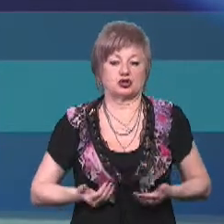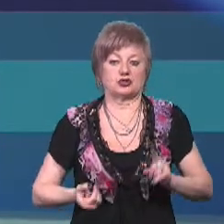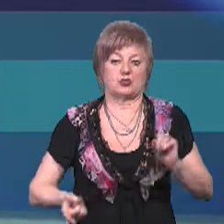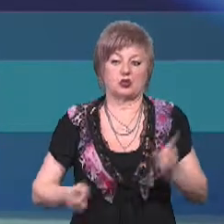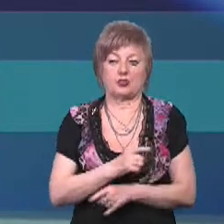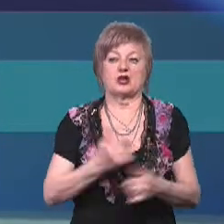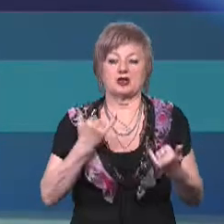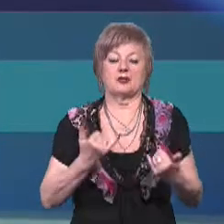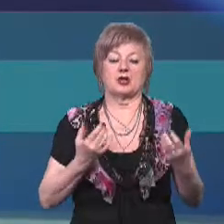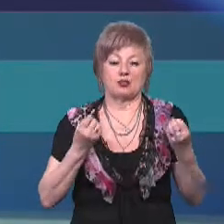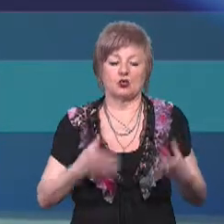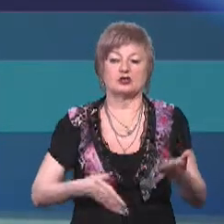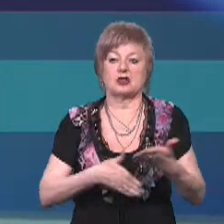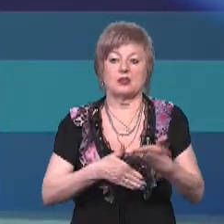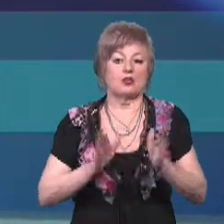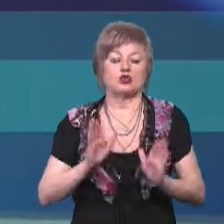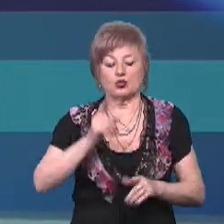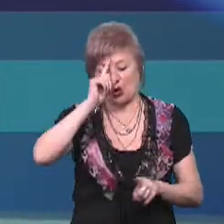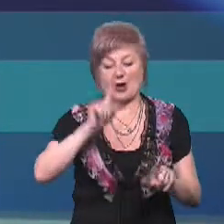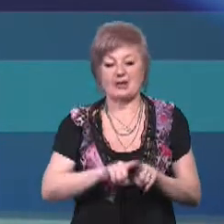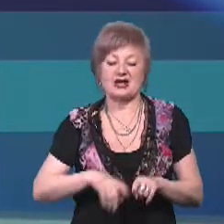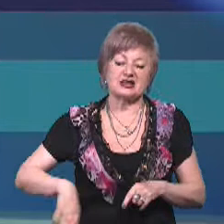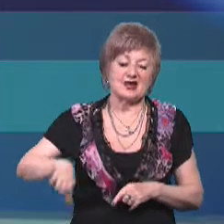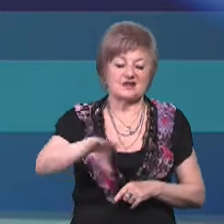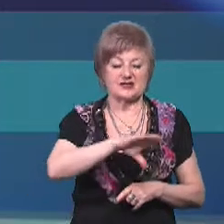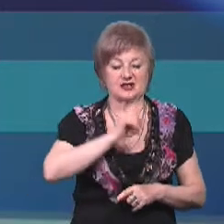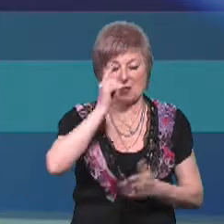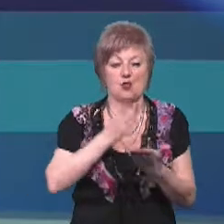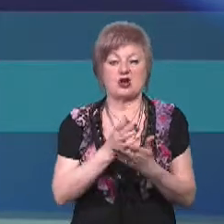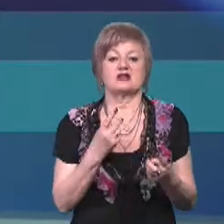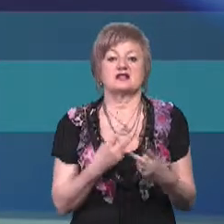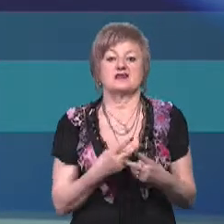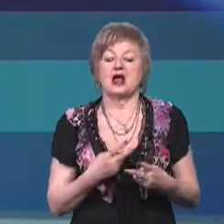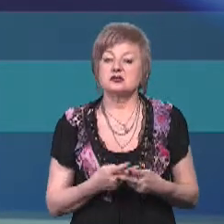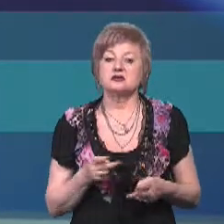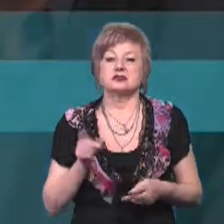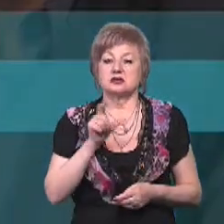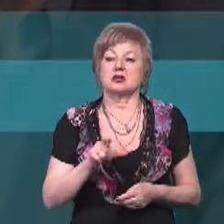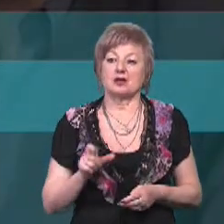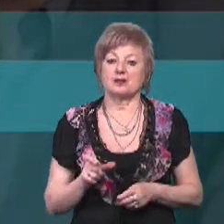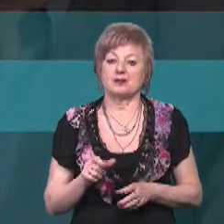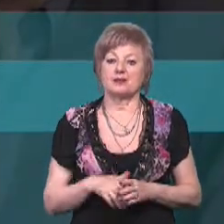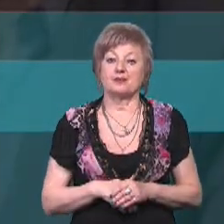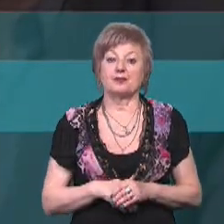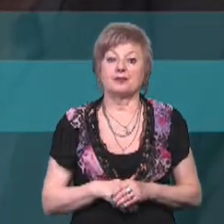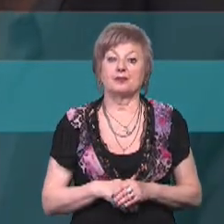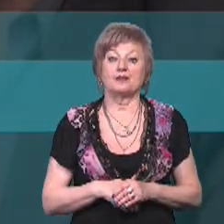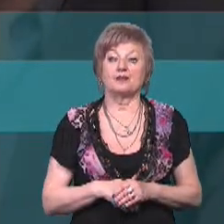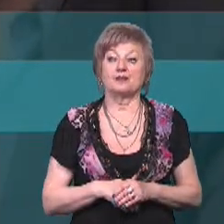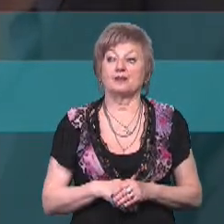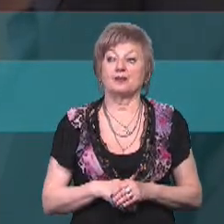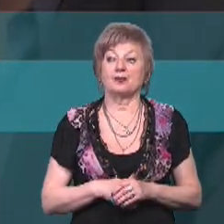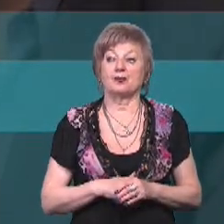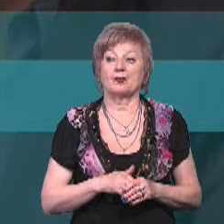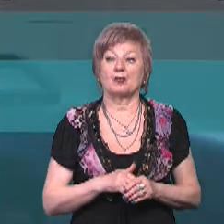тепер допомагає не просто одному брату, а всім політв'язням, ну тим, чим може. Дякую, пане Романе. Пані Вася, скажіть, будь